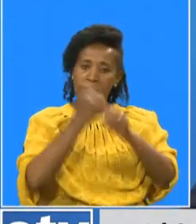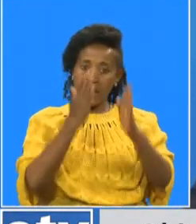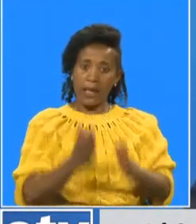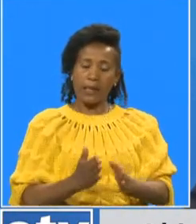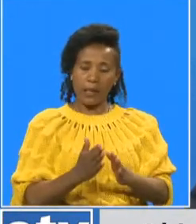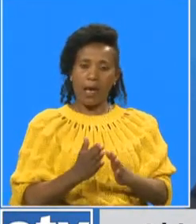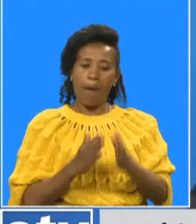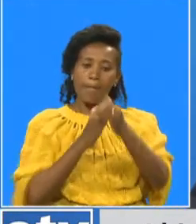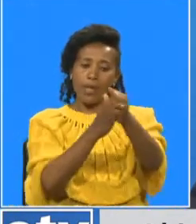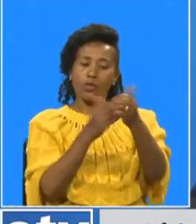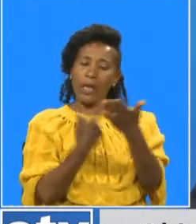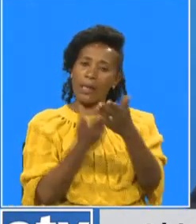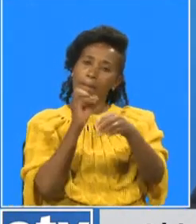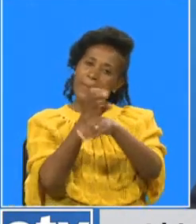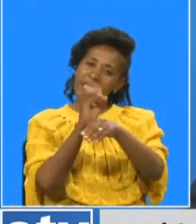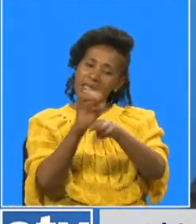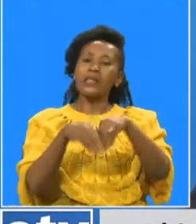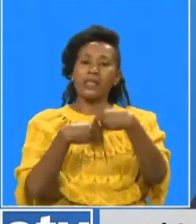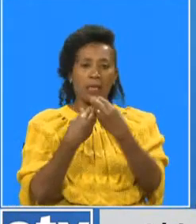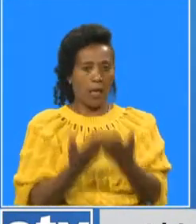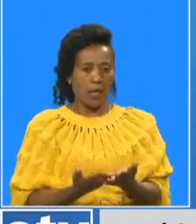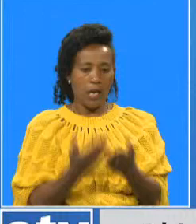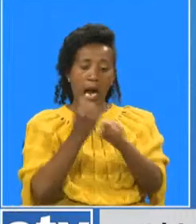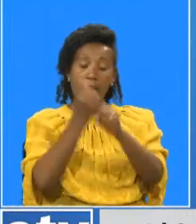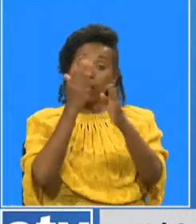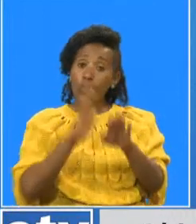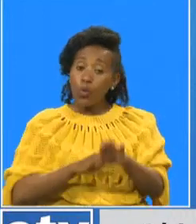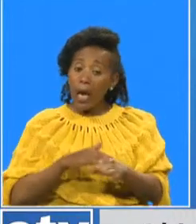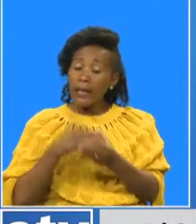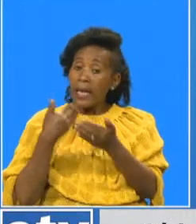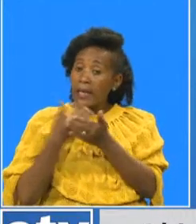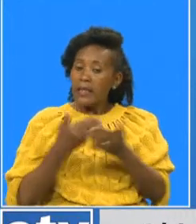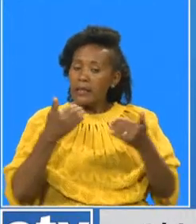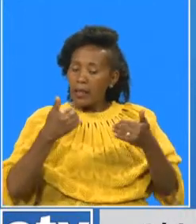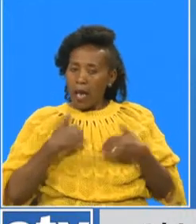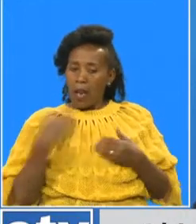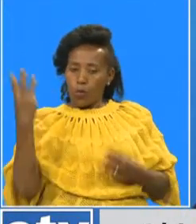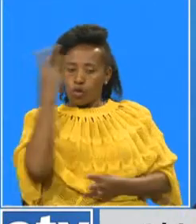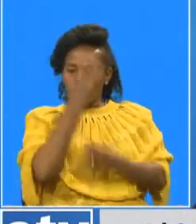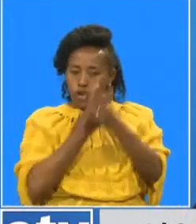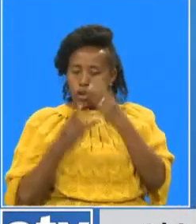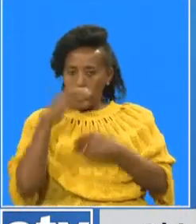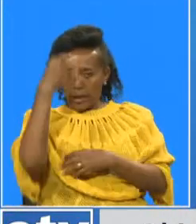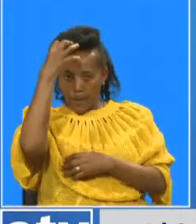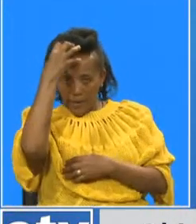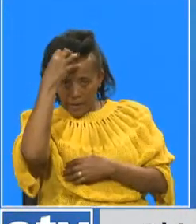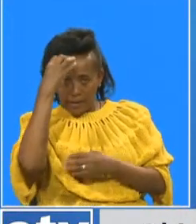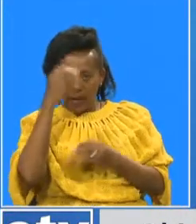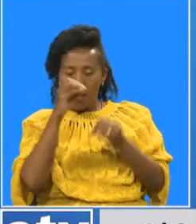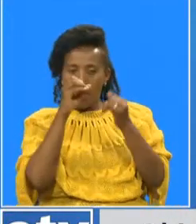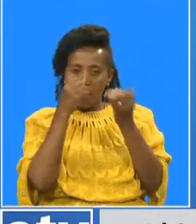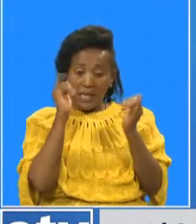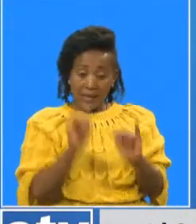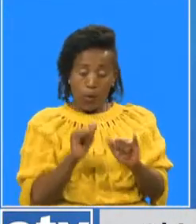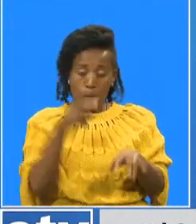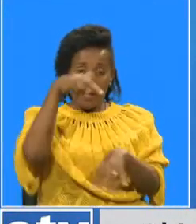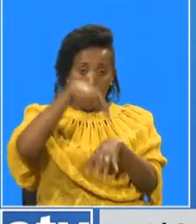ለሰራተኛ መሪዎች ይህንን ምክር እንሰጣለን። በአሰሪዎች ላይ እየደረሰ ያለውን ችግር ለመንግስት በዛ